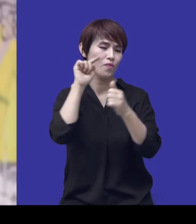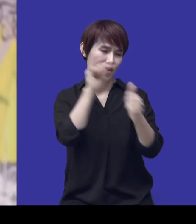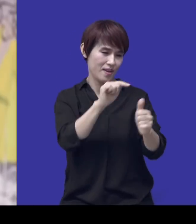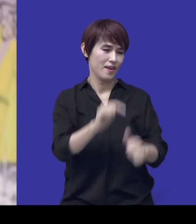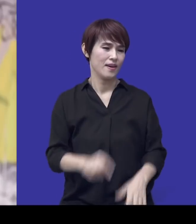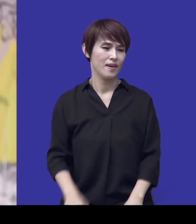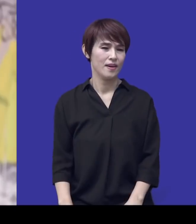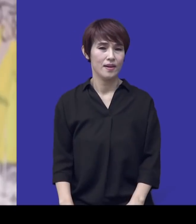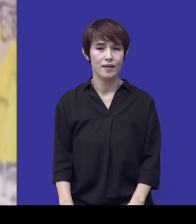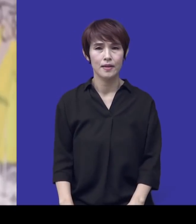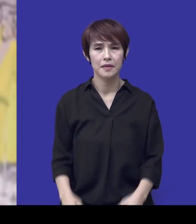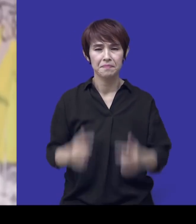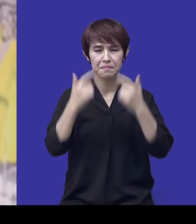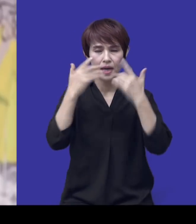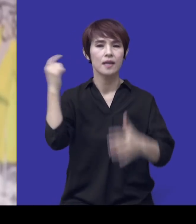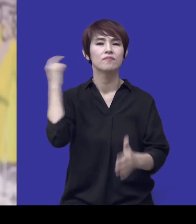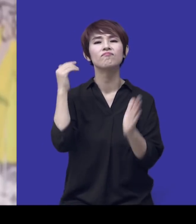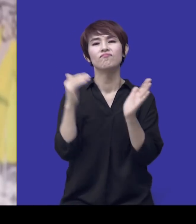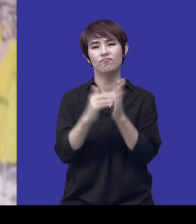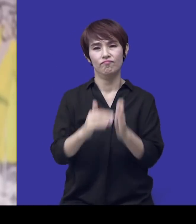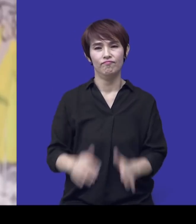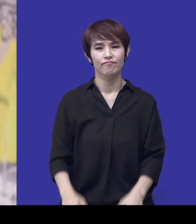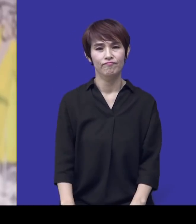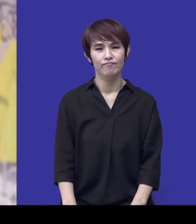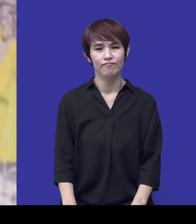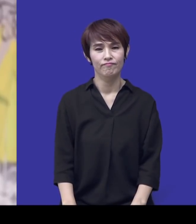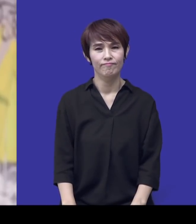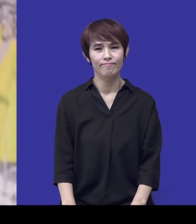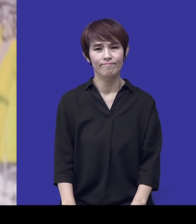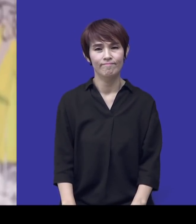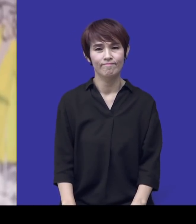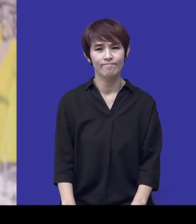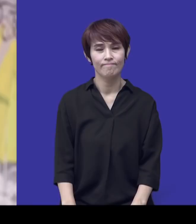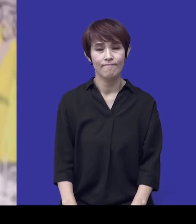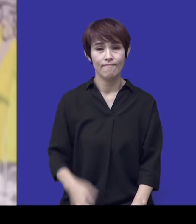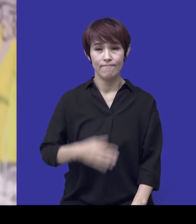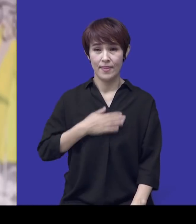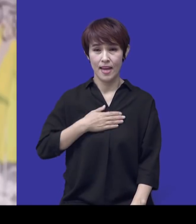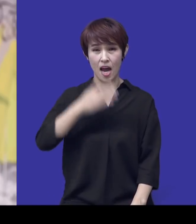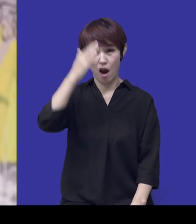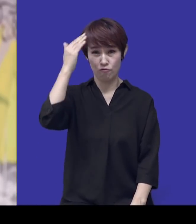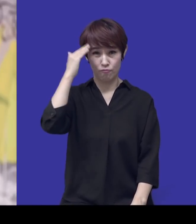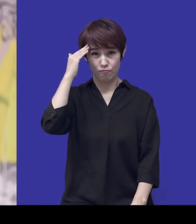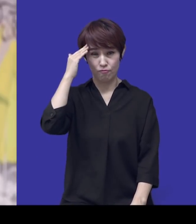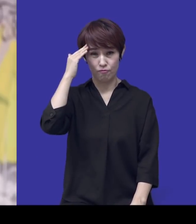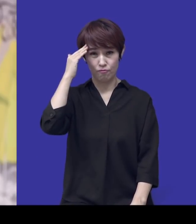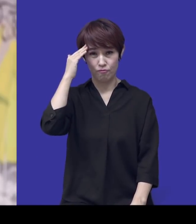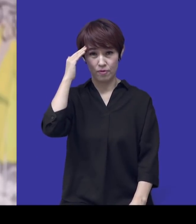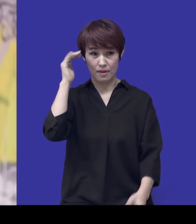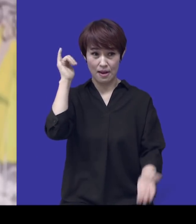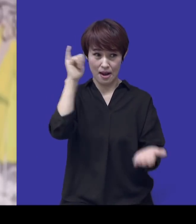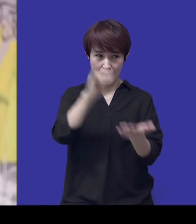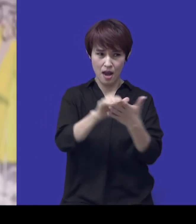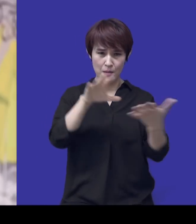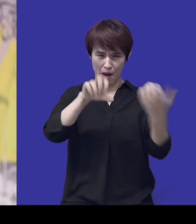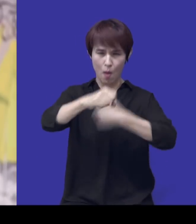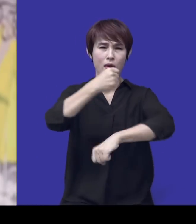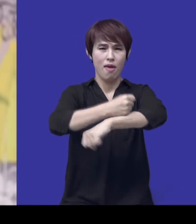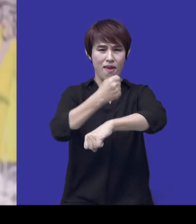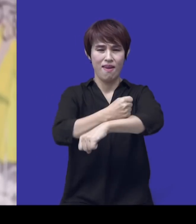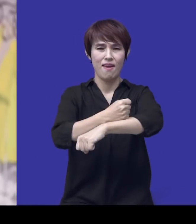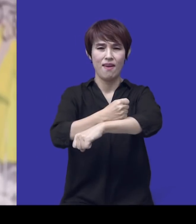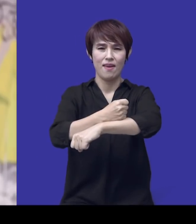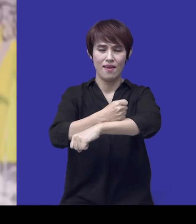그 음성을 정말 명확하게 들었고 그래서 그때 제가 한국 가면 바로 하겠습니다. 한국 가면